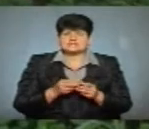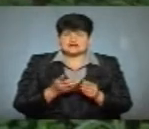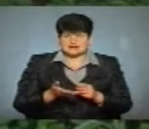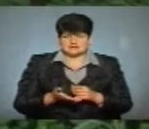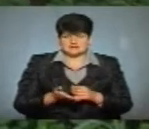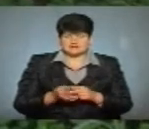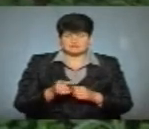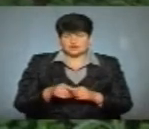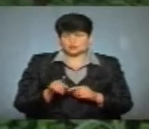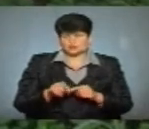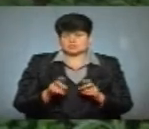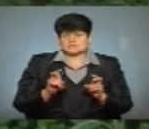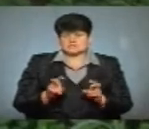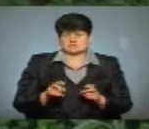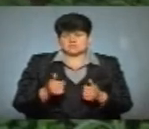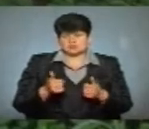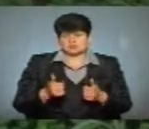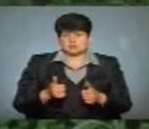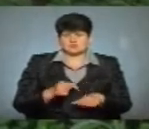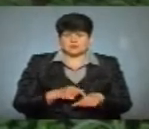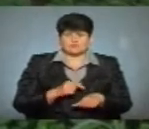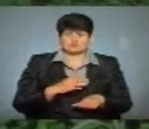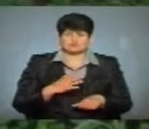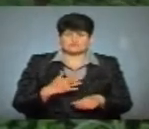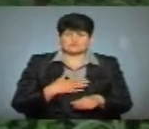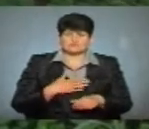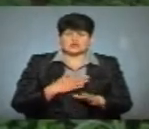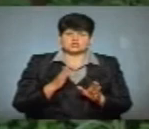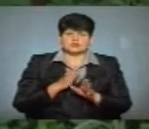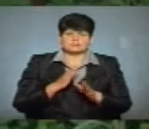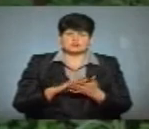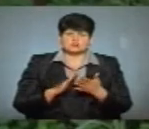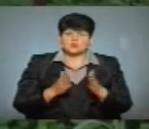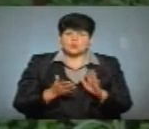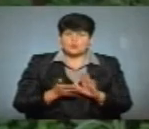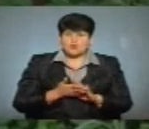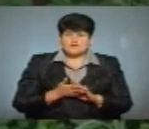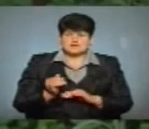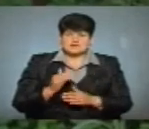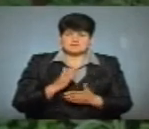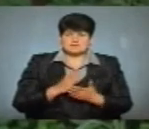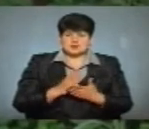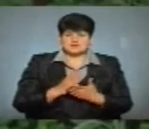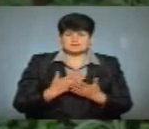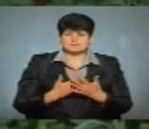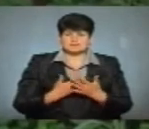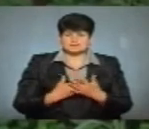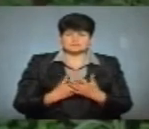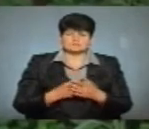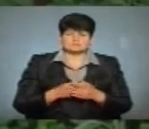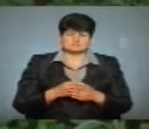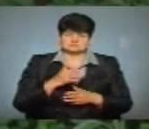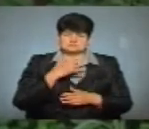чисельність. Він тут себе дуже добре почуває в наших кліматичних умовах і має, очевидно, достатньо